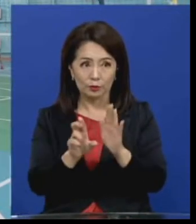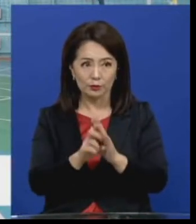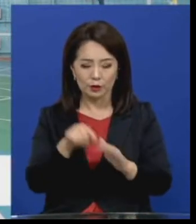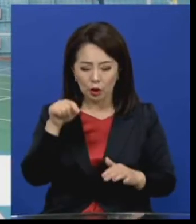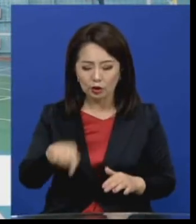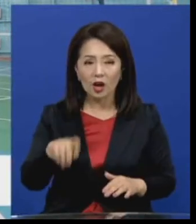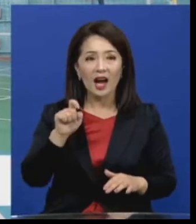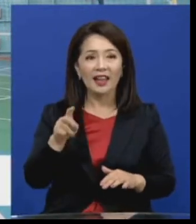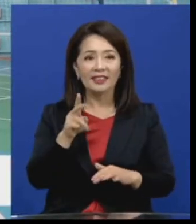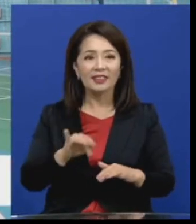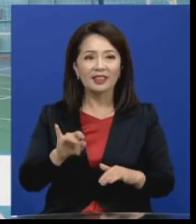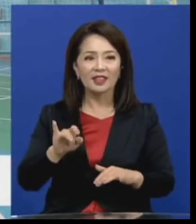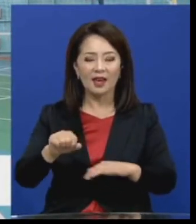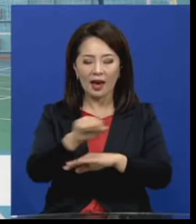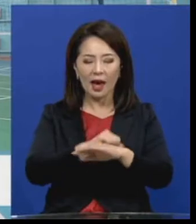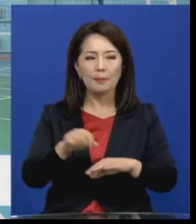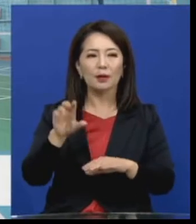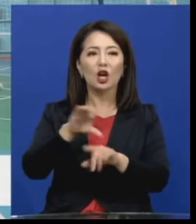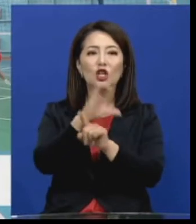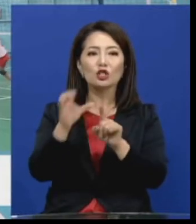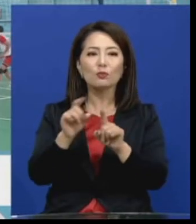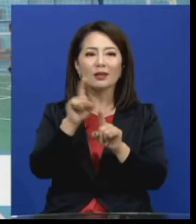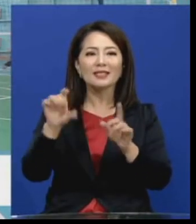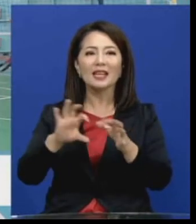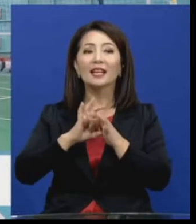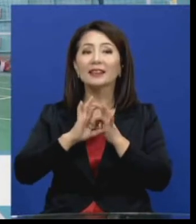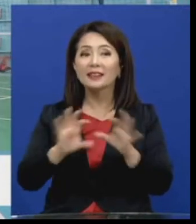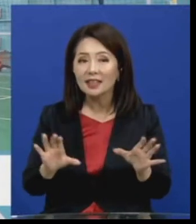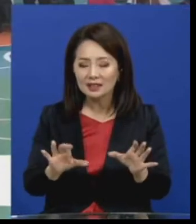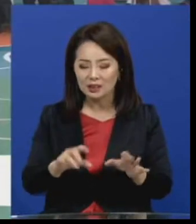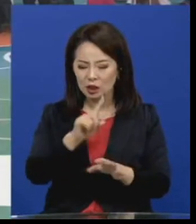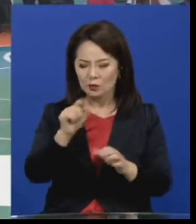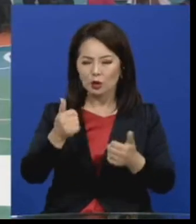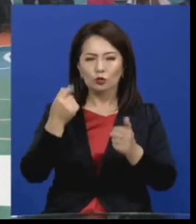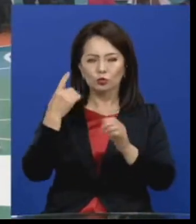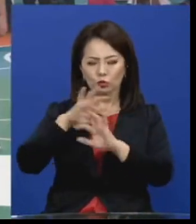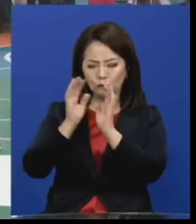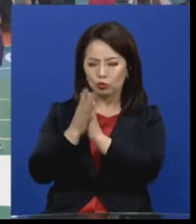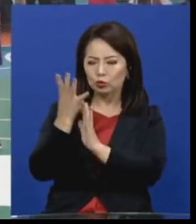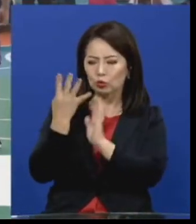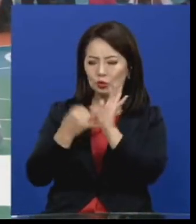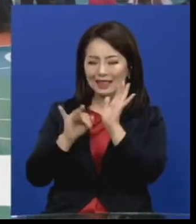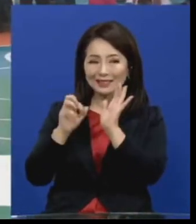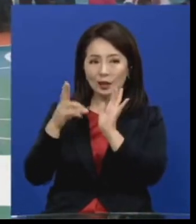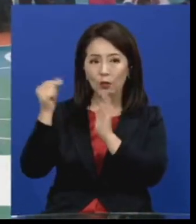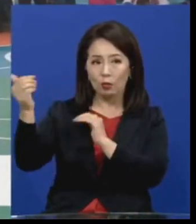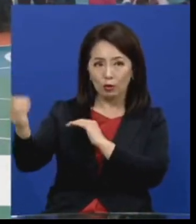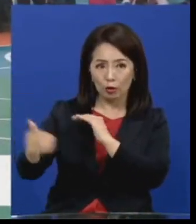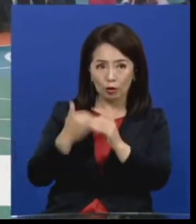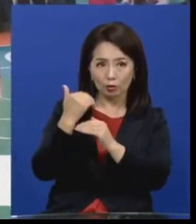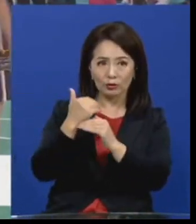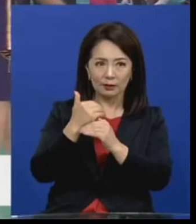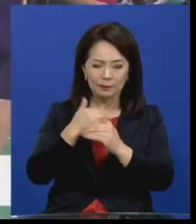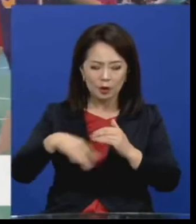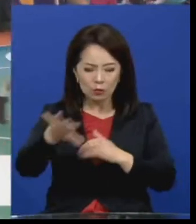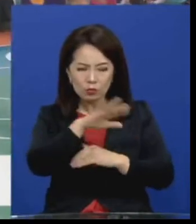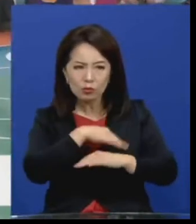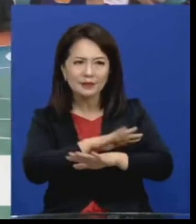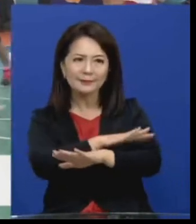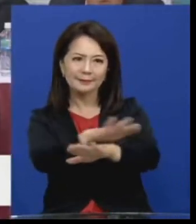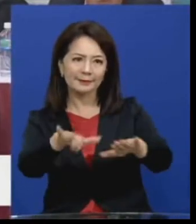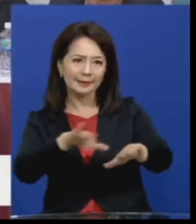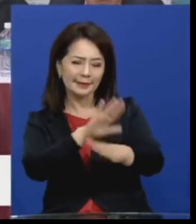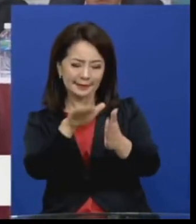Өнөөдөр Хинтэй аймгийн Батширэд суманд спорт заалын нээлт боллоо. Улсын төсвийн 470 сая төгрөгийн хөрөнгө оруулалтаар стандартад нийцсэн